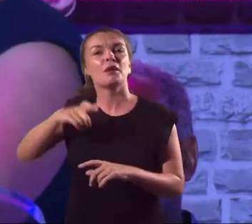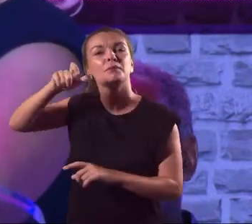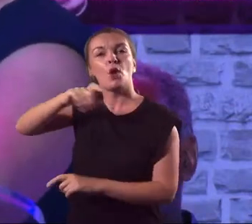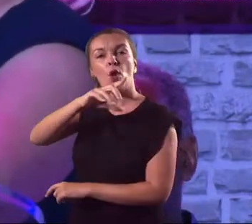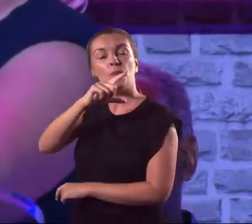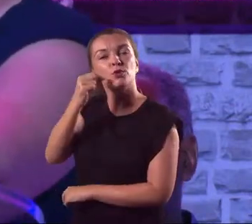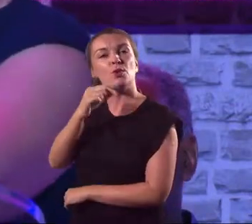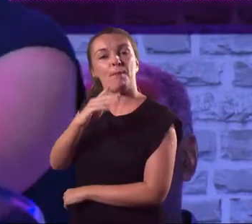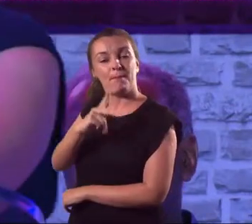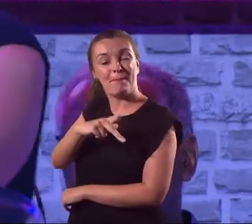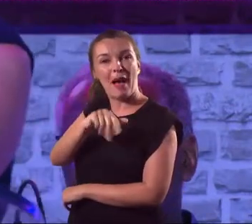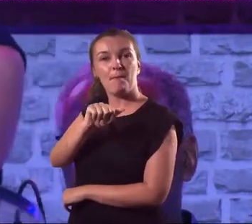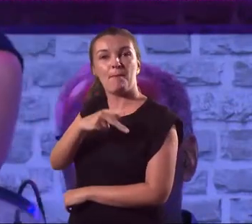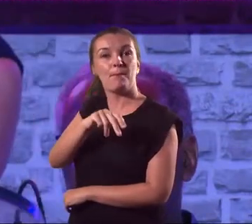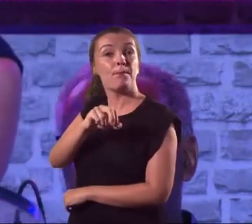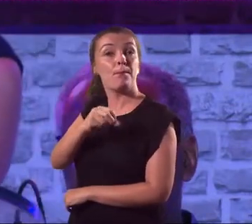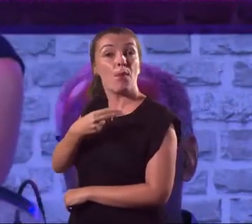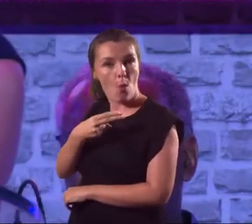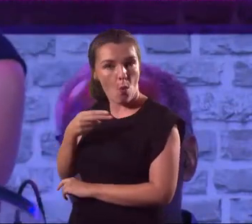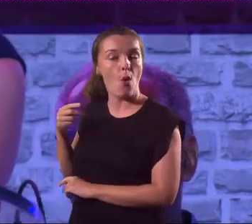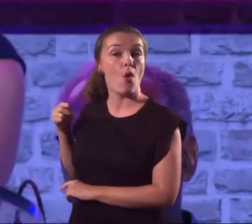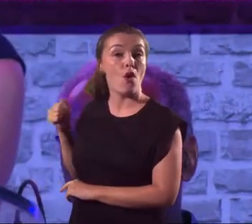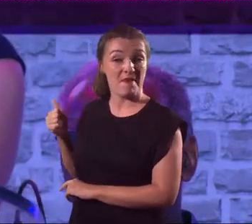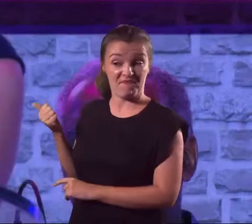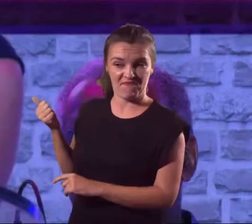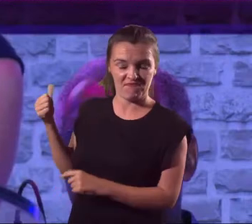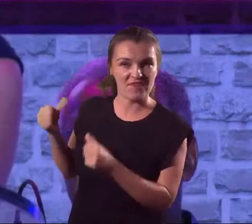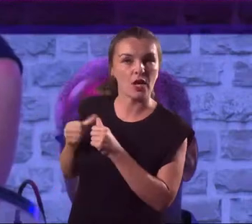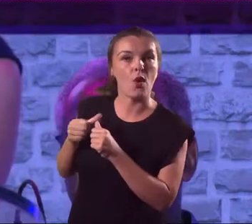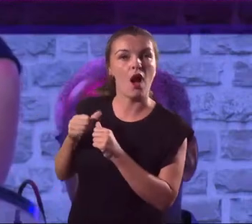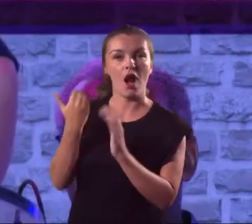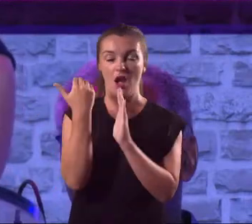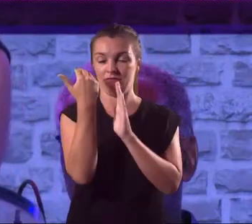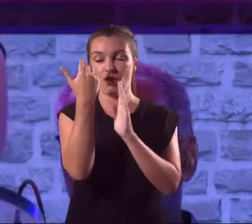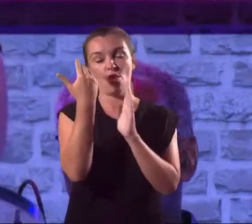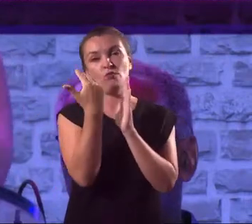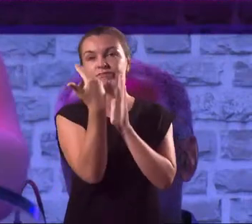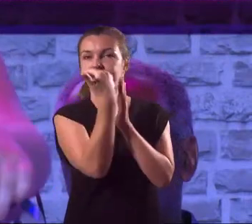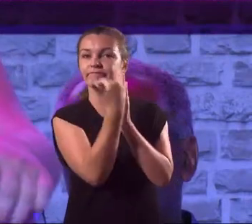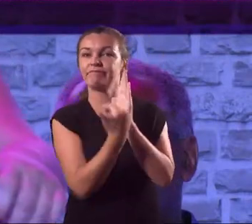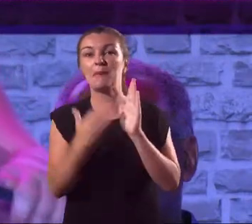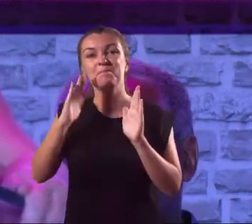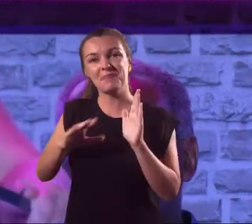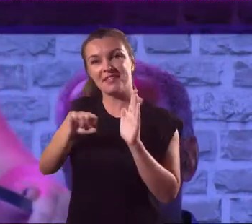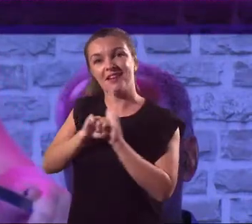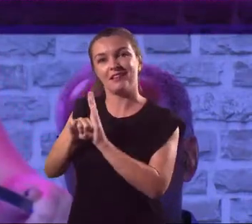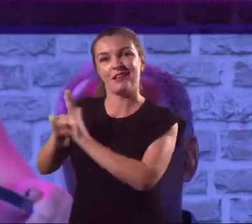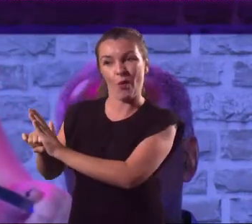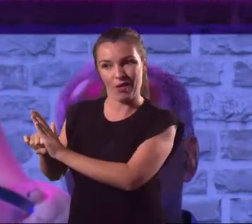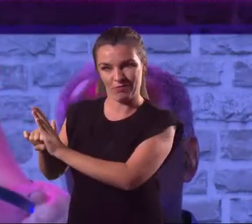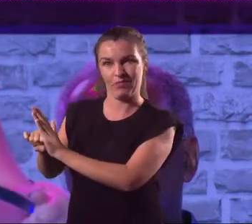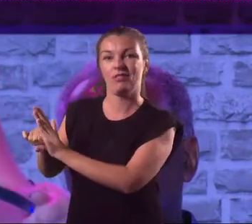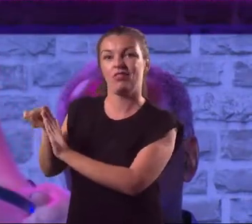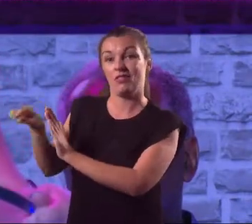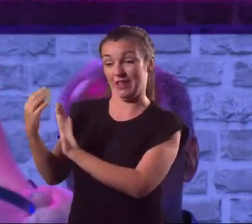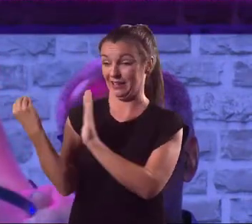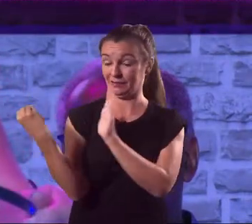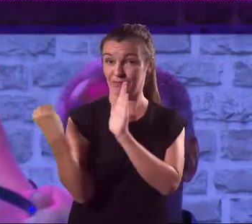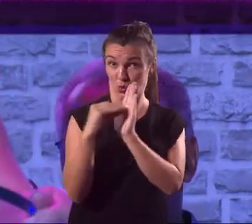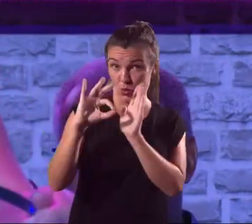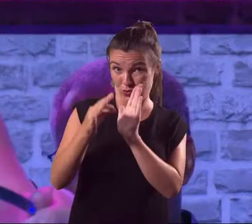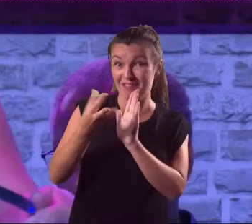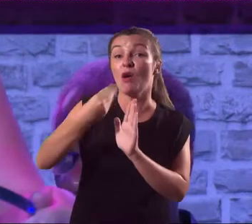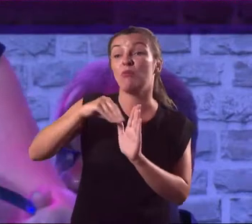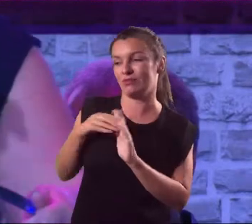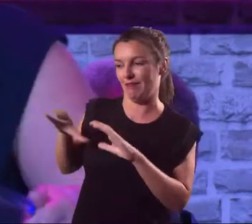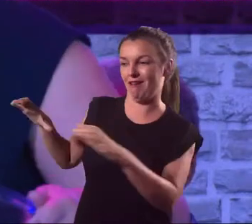depuis 1945, ils n'ont pas seulement mis les idées de l'extrême droite dans cette loi immigration, mais ils ont eu besoin des voix de l'extrême droite pour faire passer cette